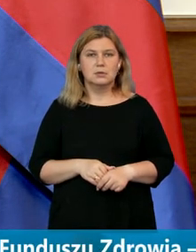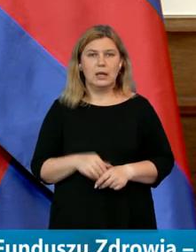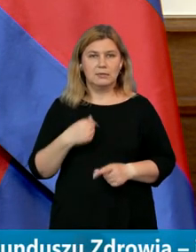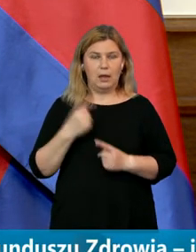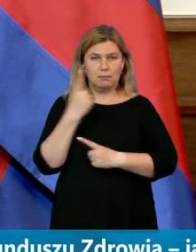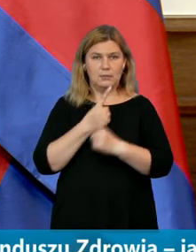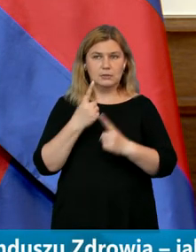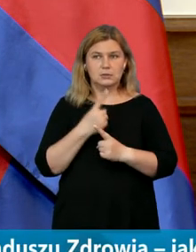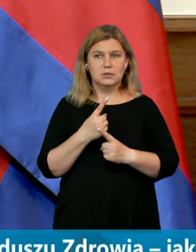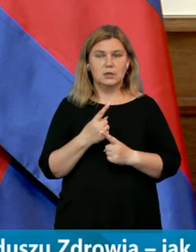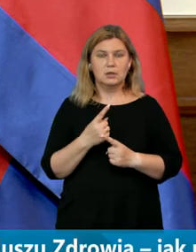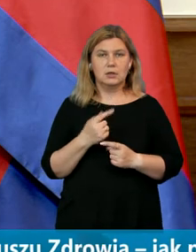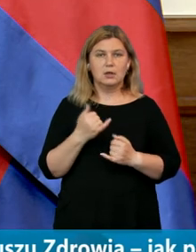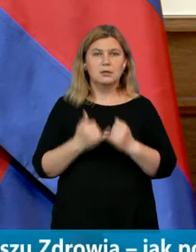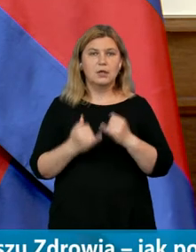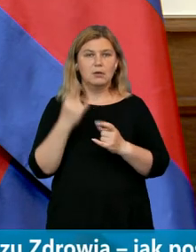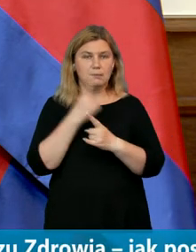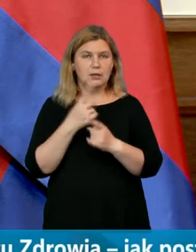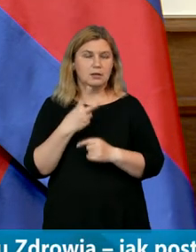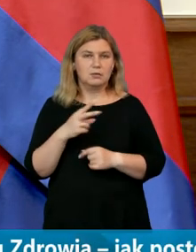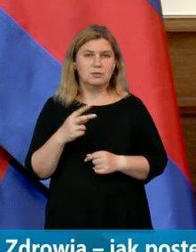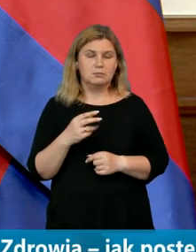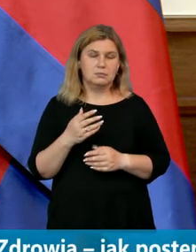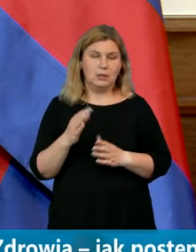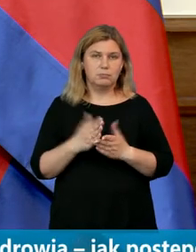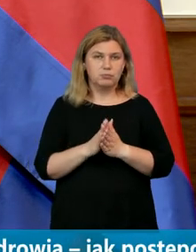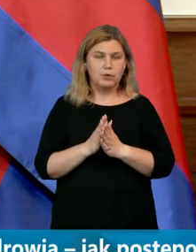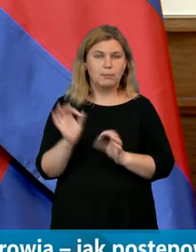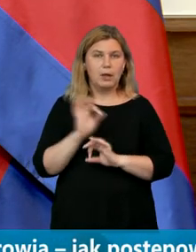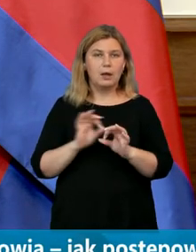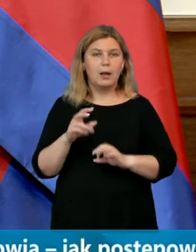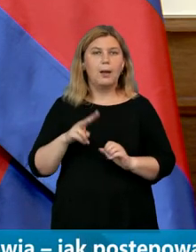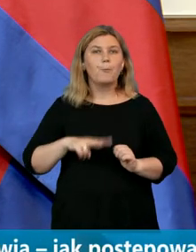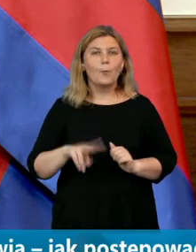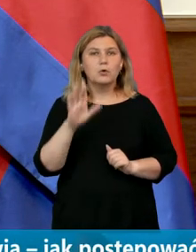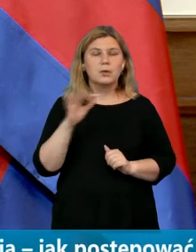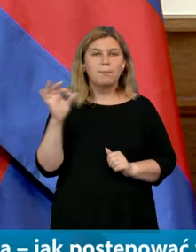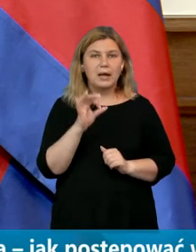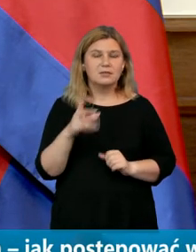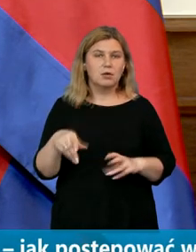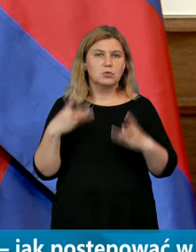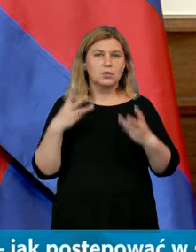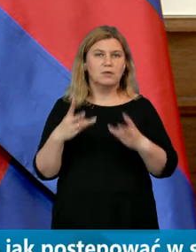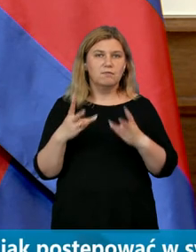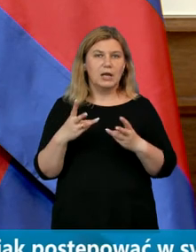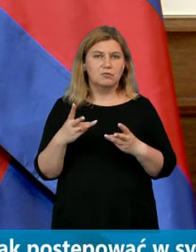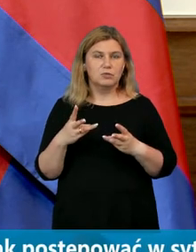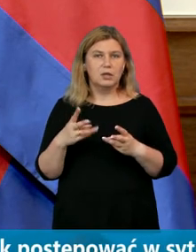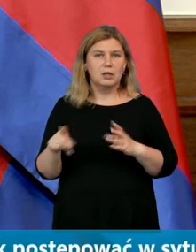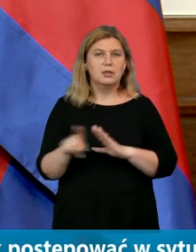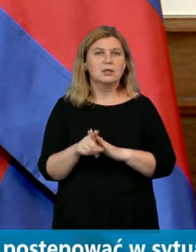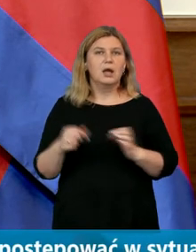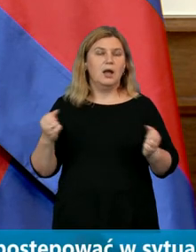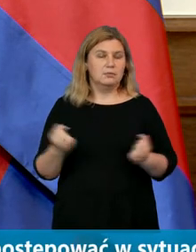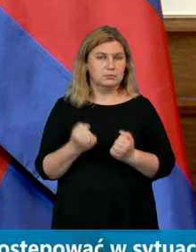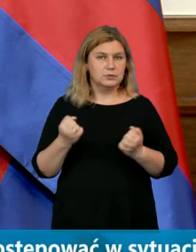wydaje. Jeśli się mylę, to proszę mnie poprawić. Natomiast tych spasów w Szczecinie, które są takie kluczowe dla funkcjonowania,